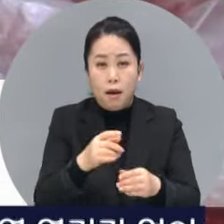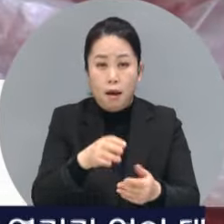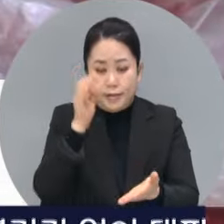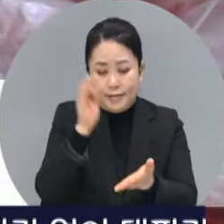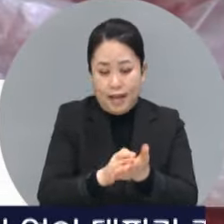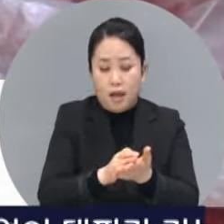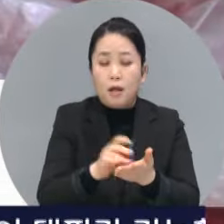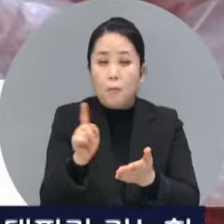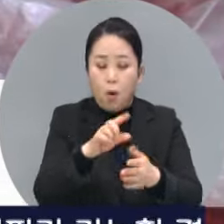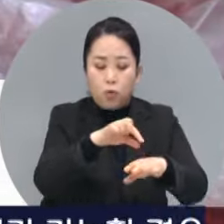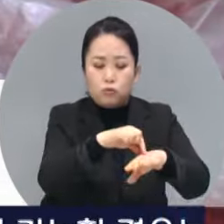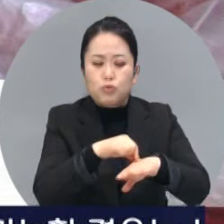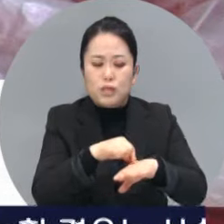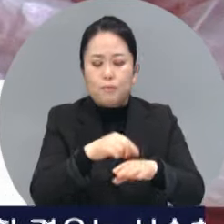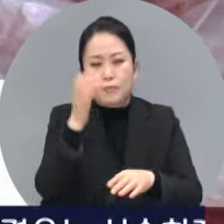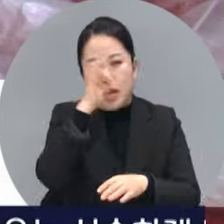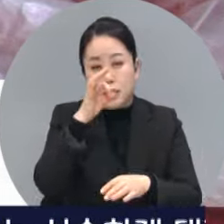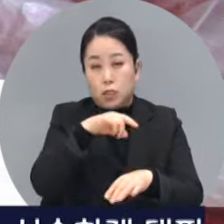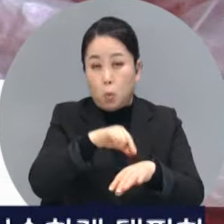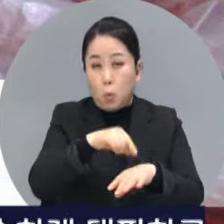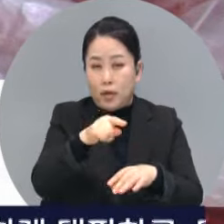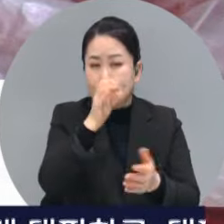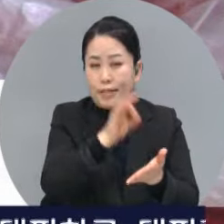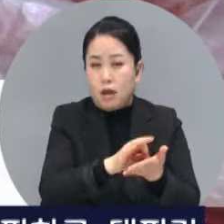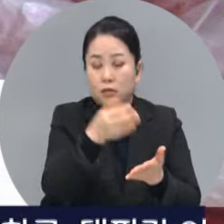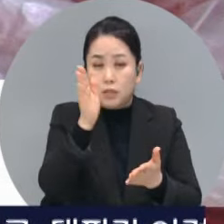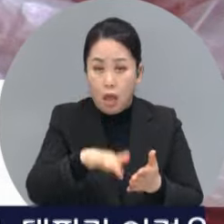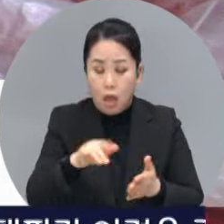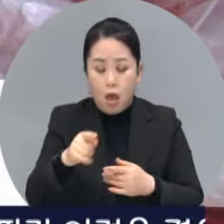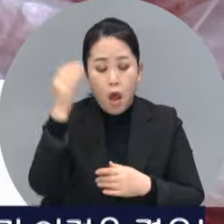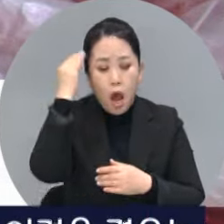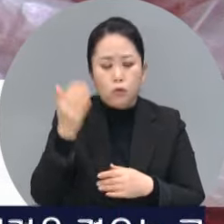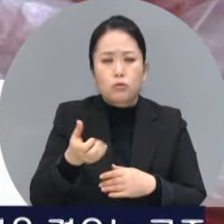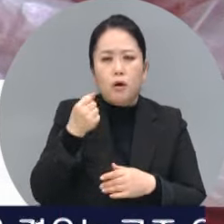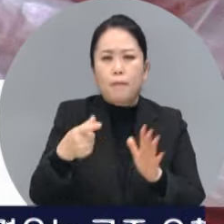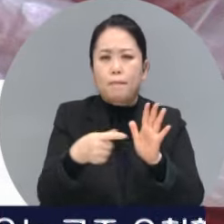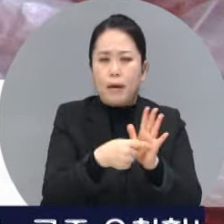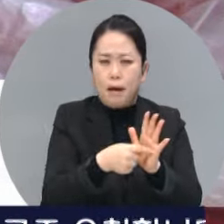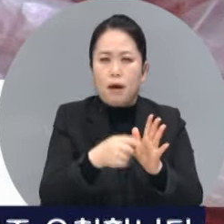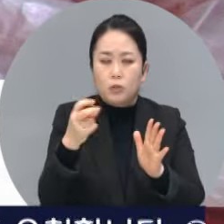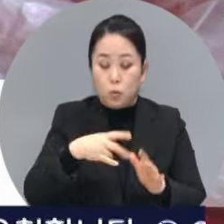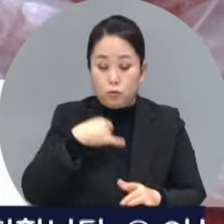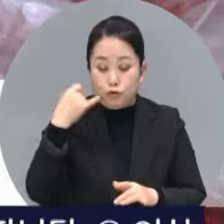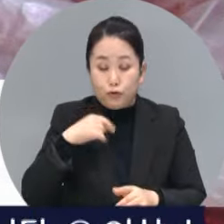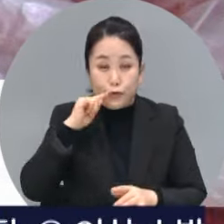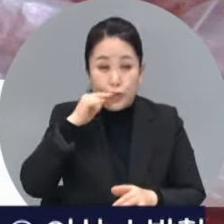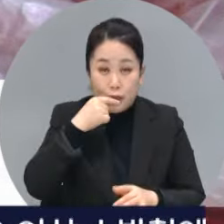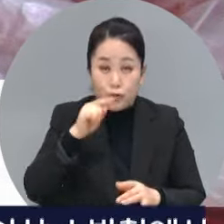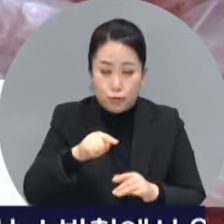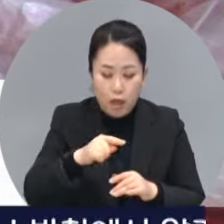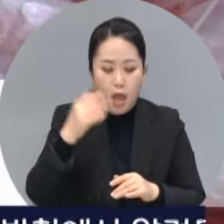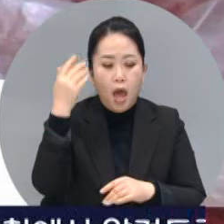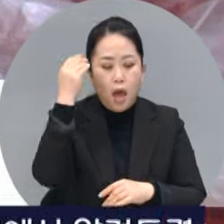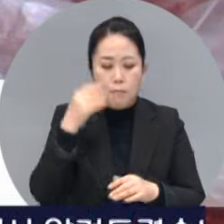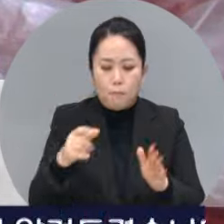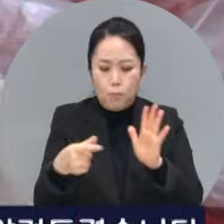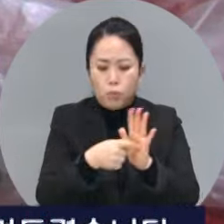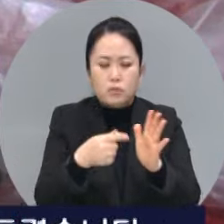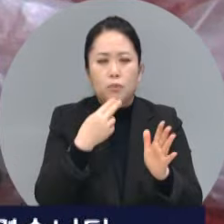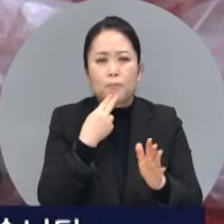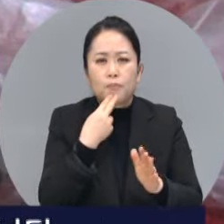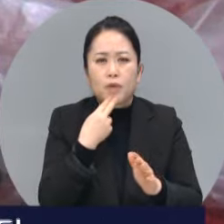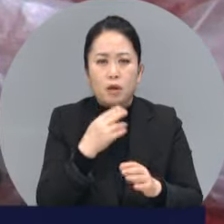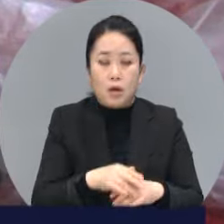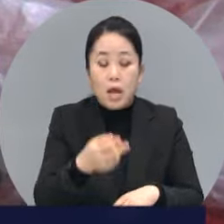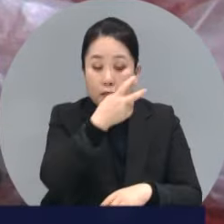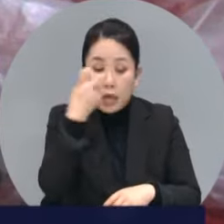수입 돼지고기를 국산으로 속여서 팔거나 중국산 대추에 원산지 표기도 하지 않은 업소들도 있었는데요. 단속